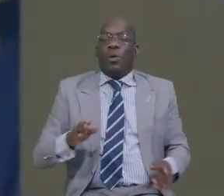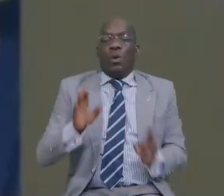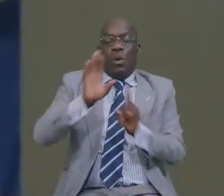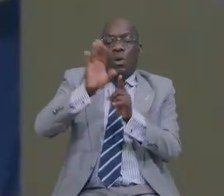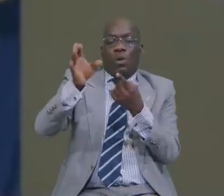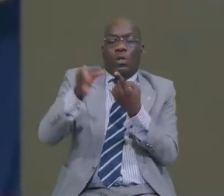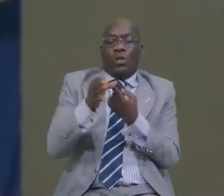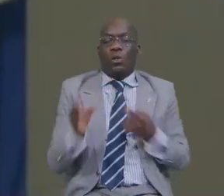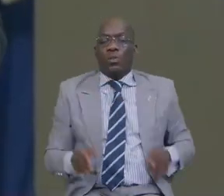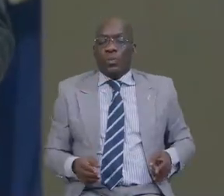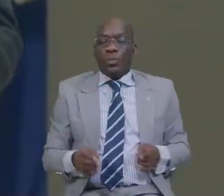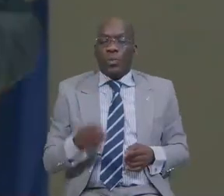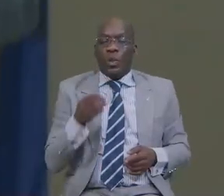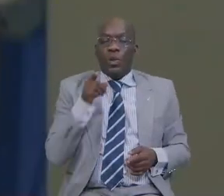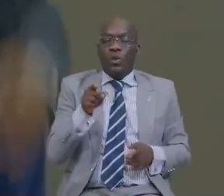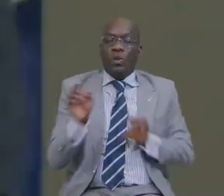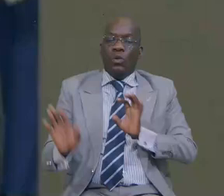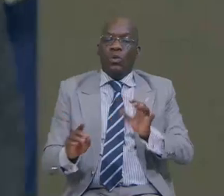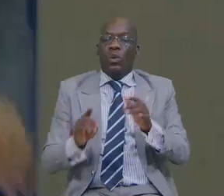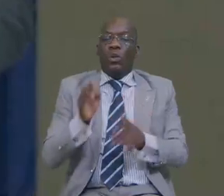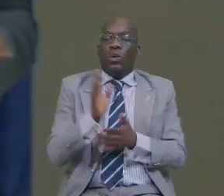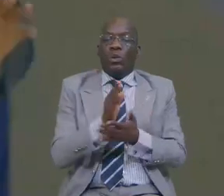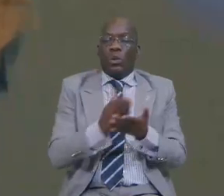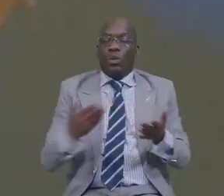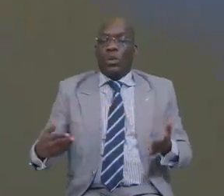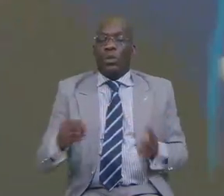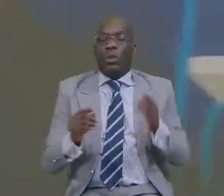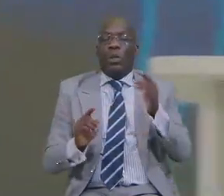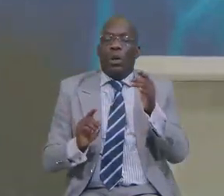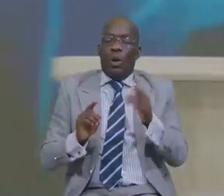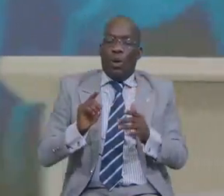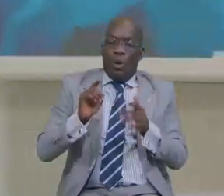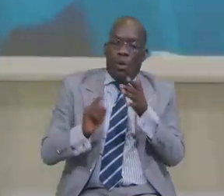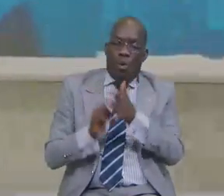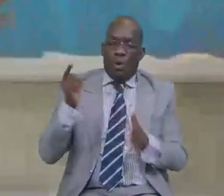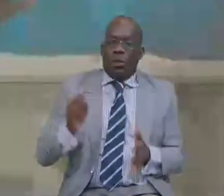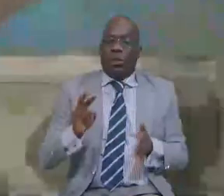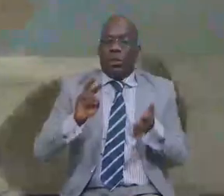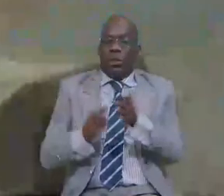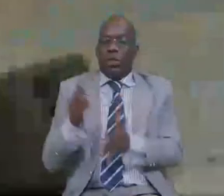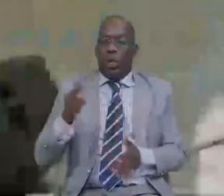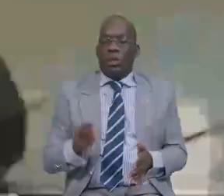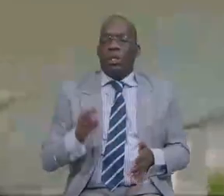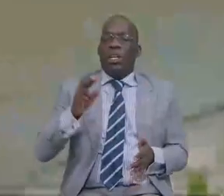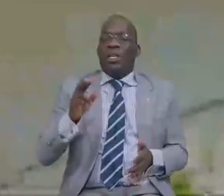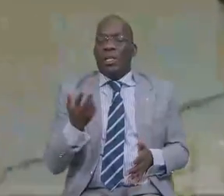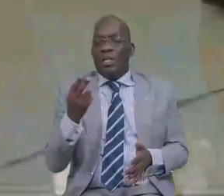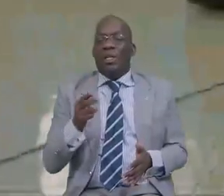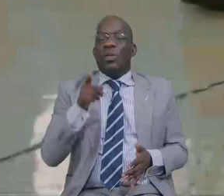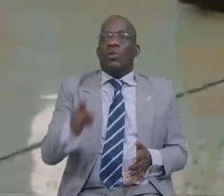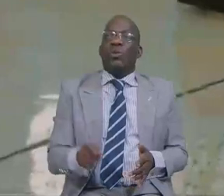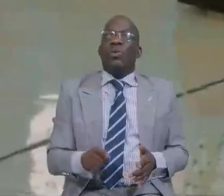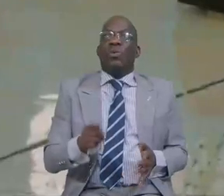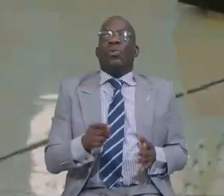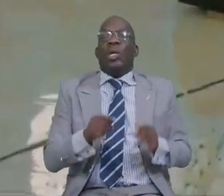fois, une deuxième fois, la troisième fois, plusieurs fois, tu es habitué à ça et tu t'assois